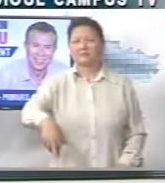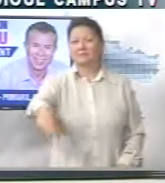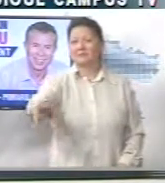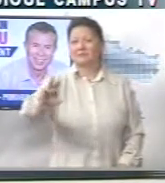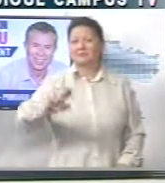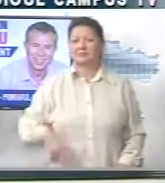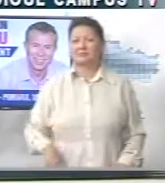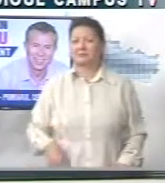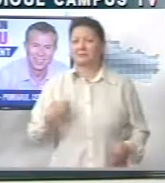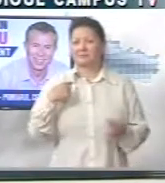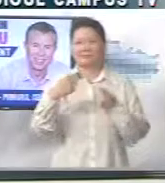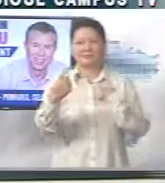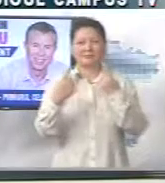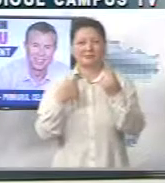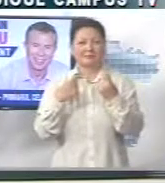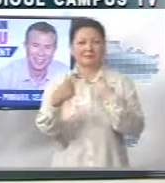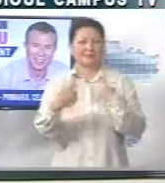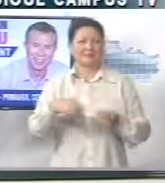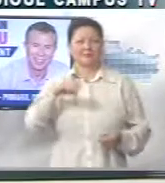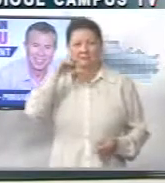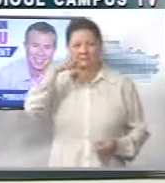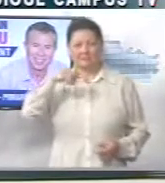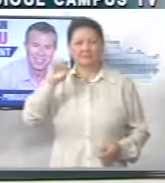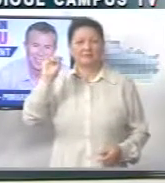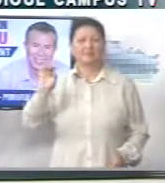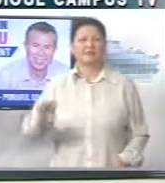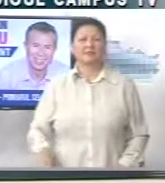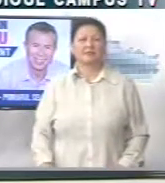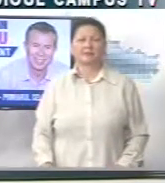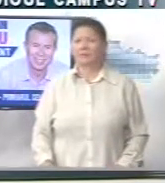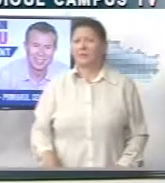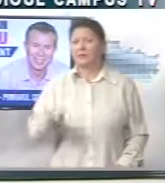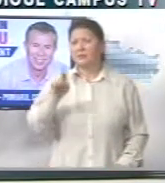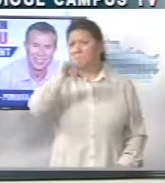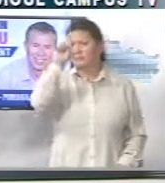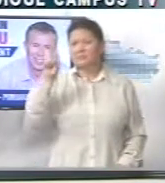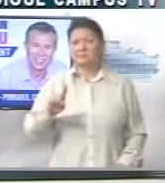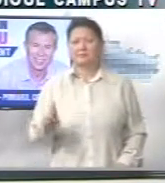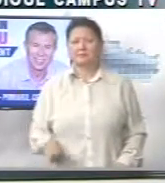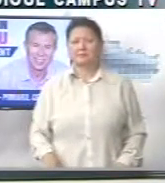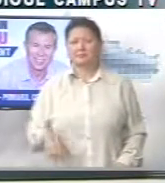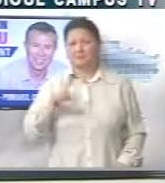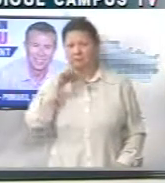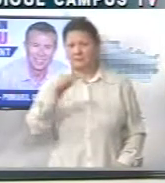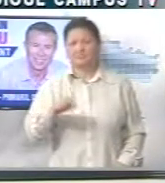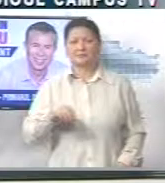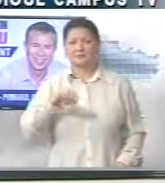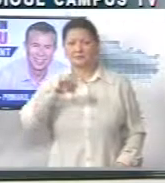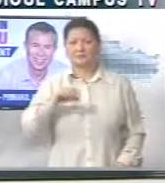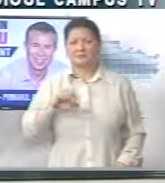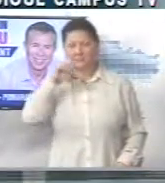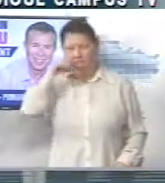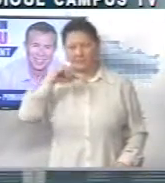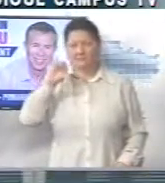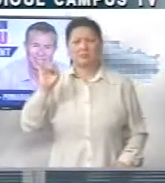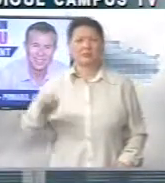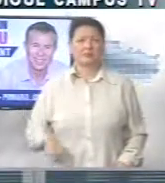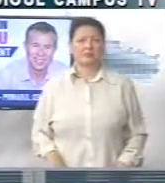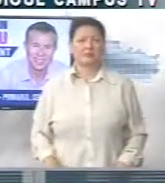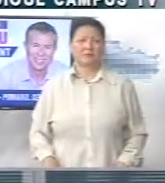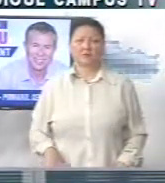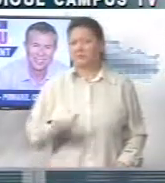că stați de vorbă cu oamenii. Ce spun oamenii? Ce probleme v-au ridicat? Ce ar vrea să se întâmple? Haideți să ne înțelegem. Nu merg